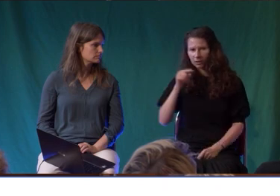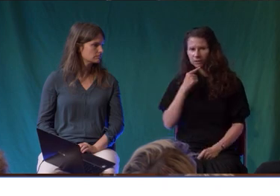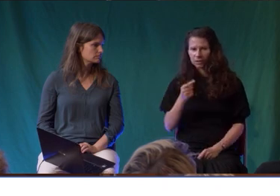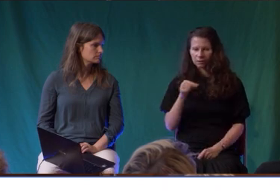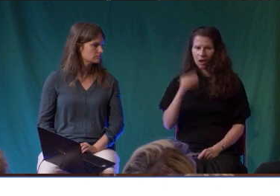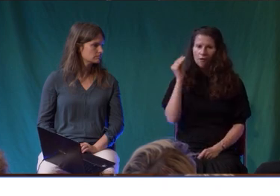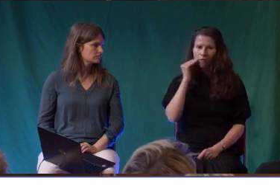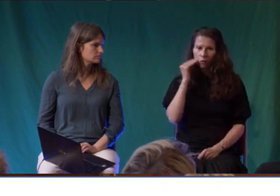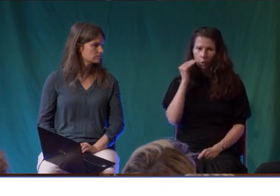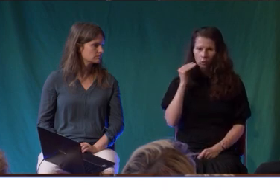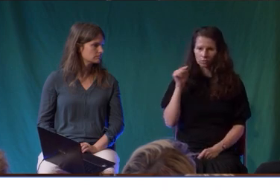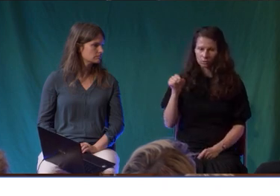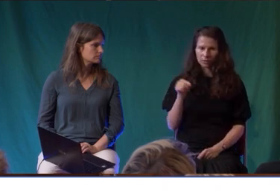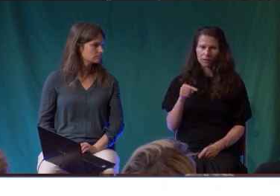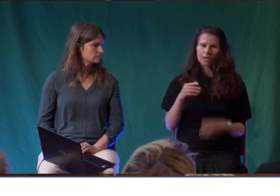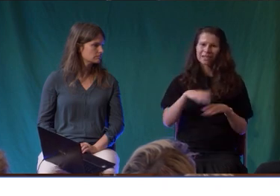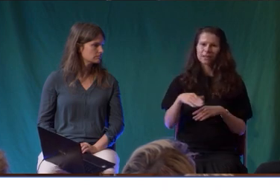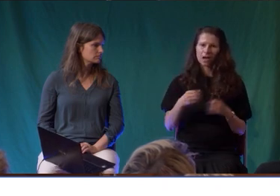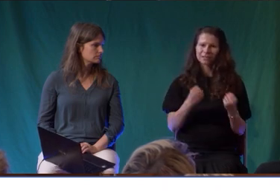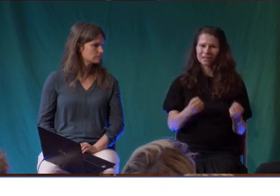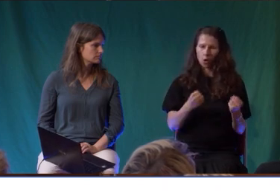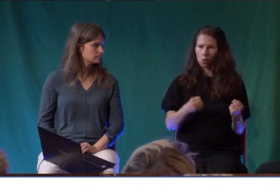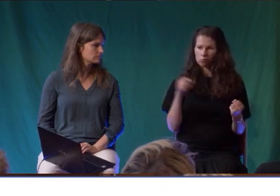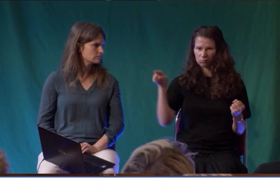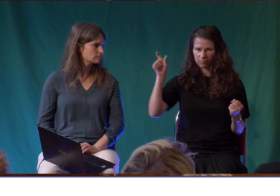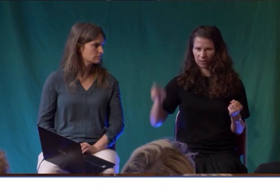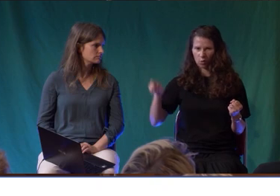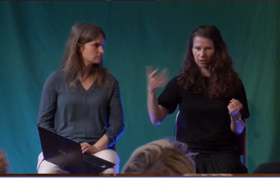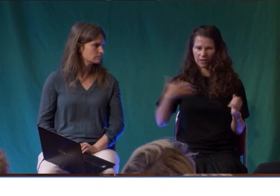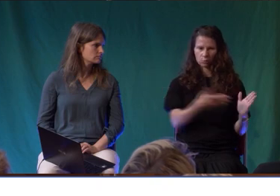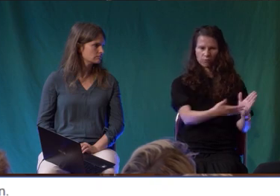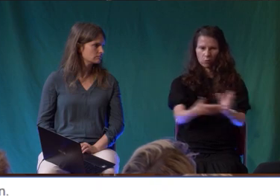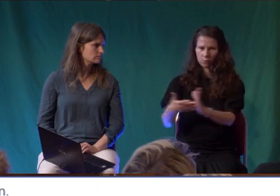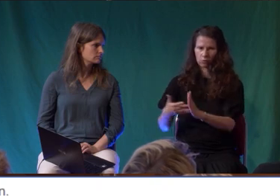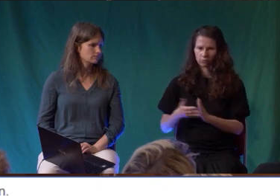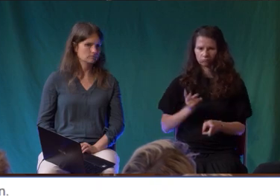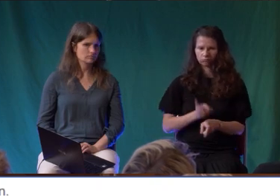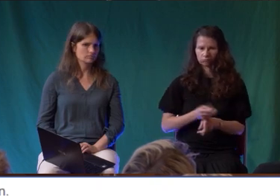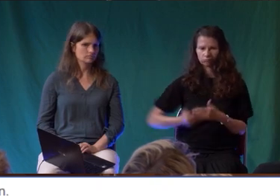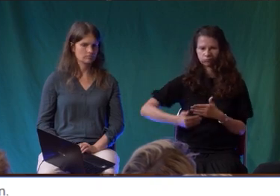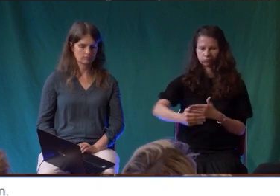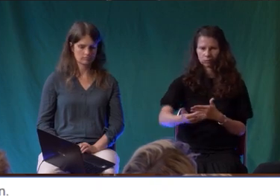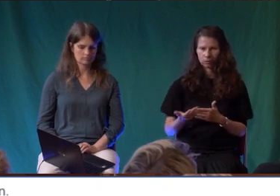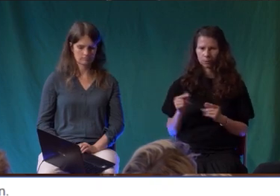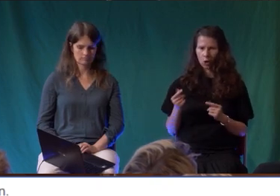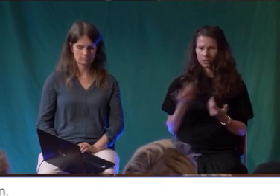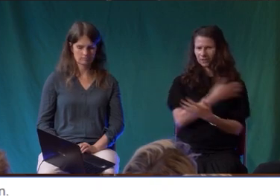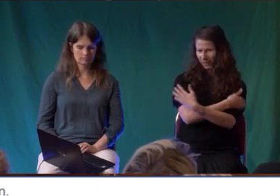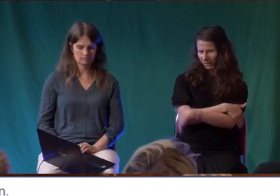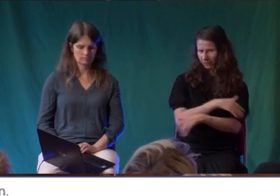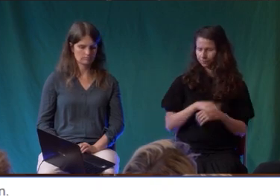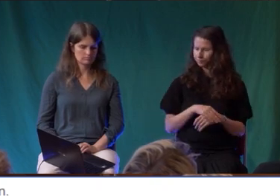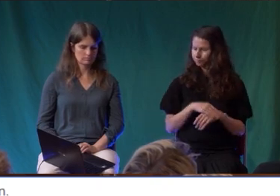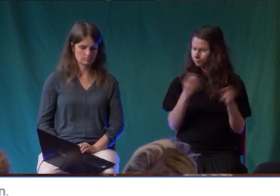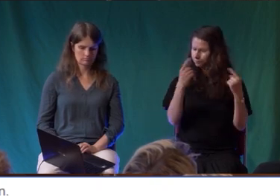überprüft würden also ja Eltern sind da sehr hin und hergerissen in der Bewertung das zweite Spannungsfeld ist das zwischen